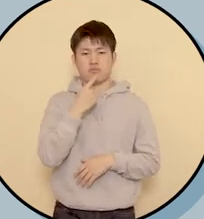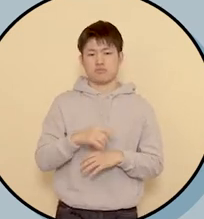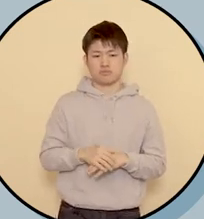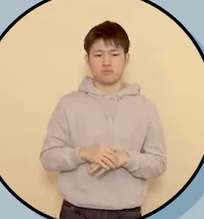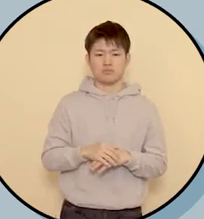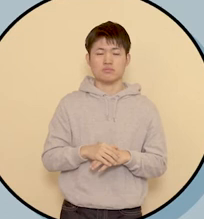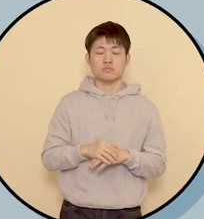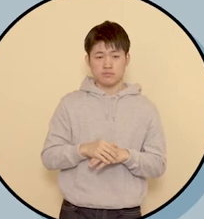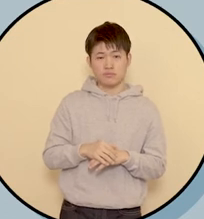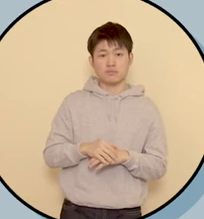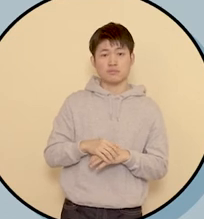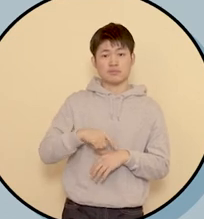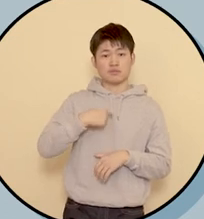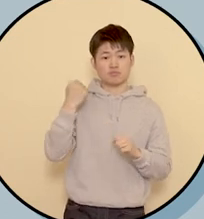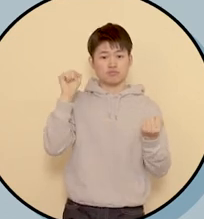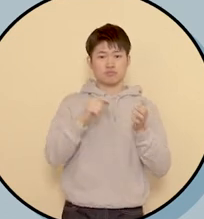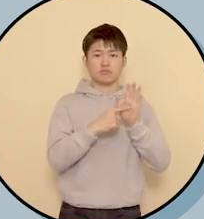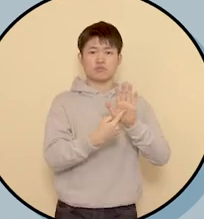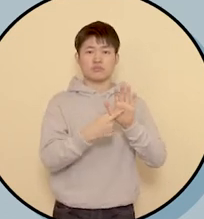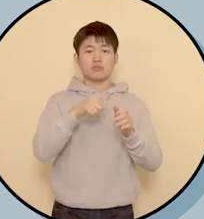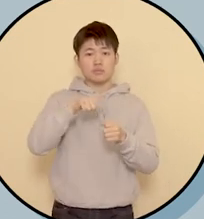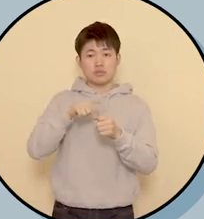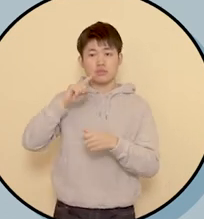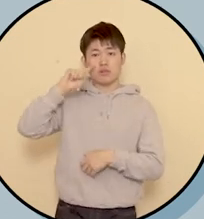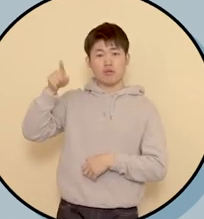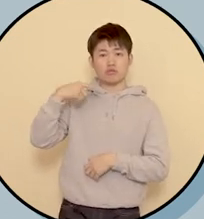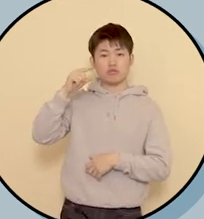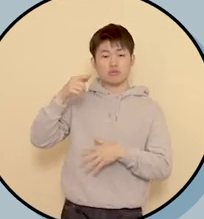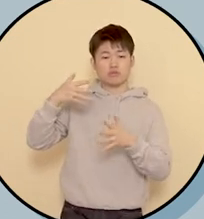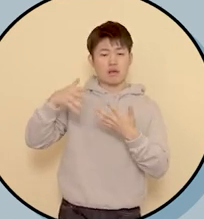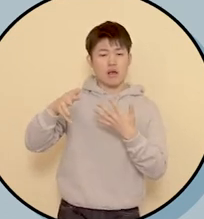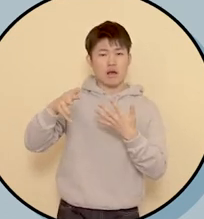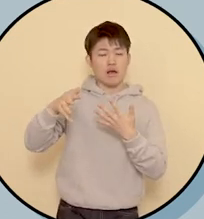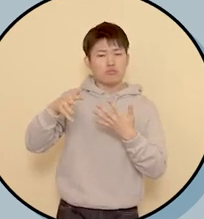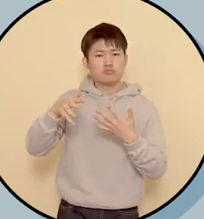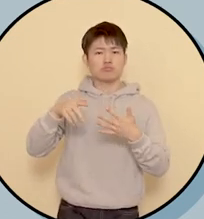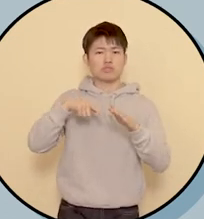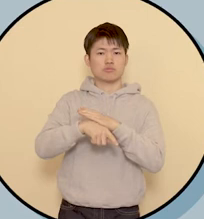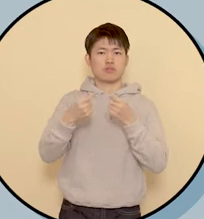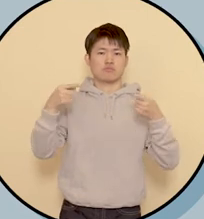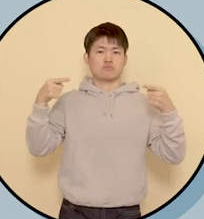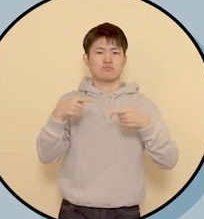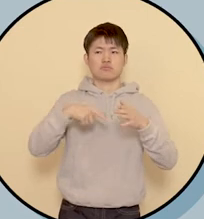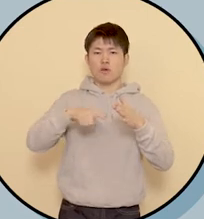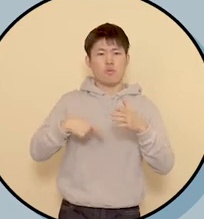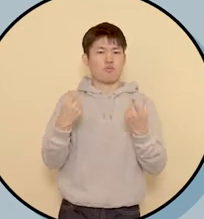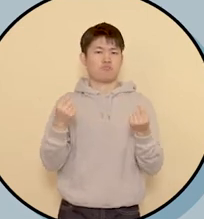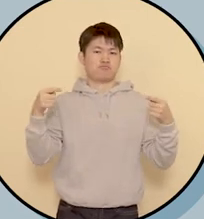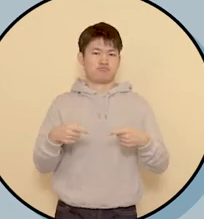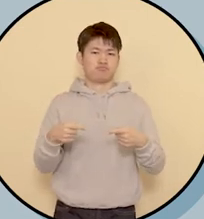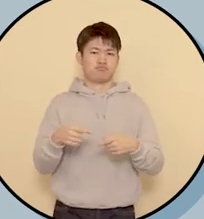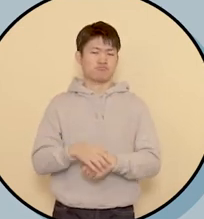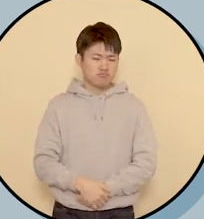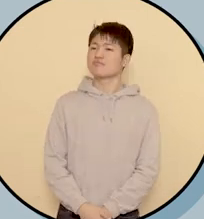やったみたいな。まあ、自分のやったことなので、セリフが多少違ってても、ニュアンスは同じな話にな